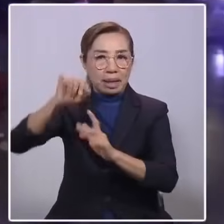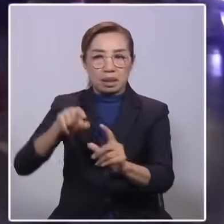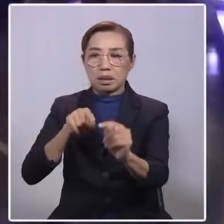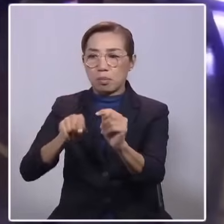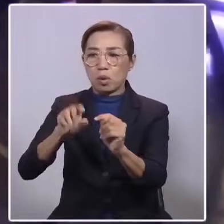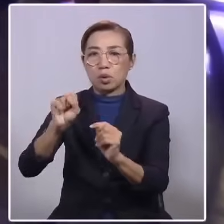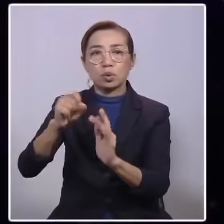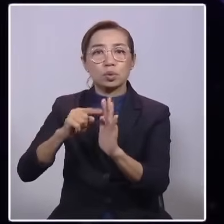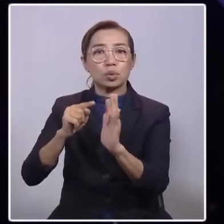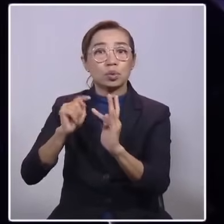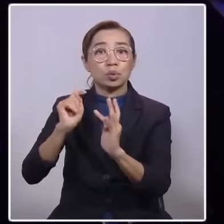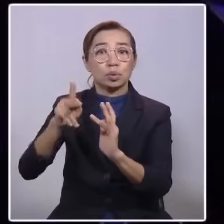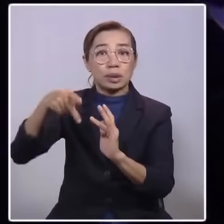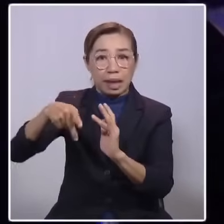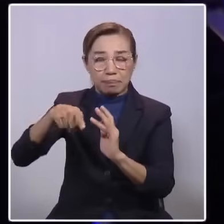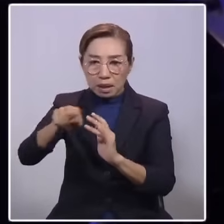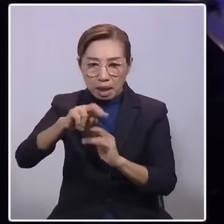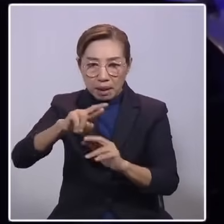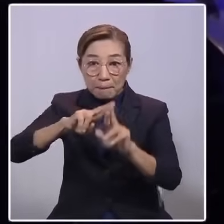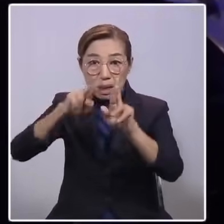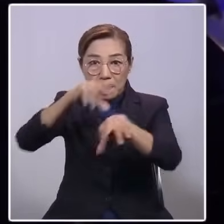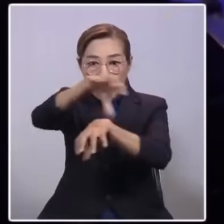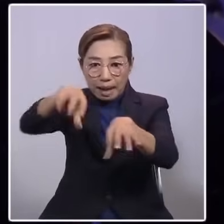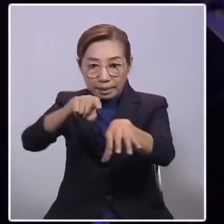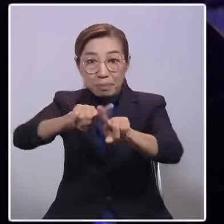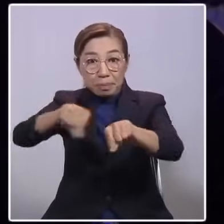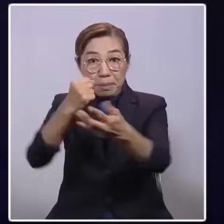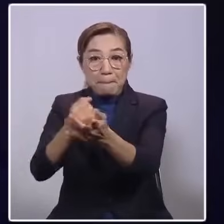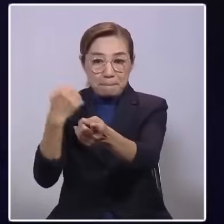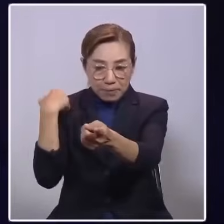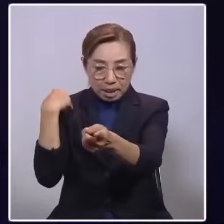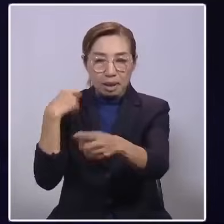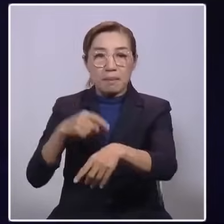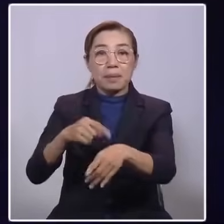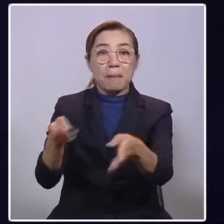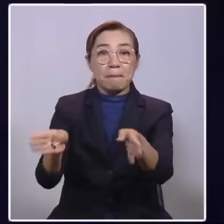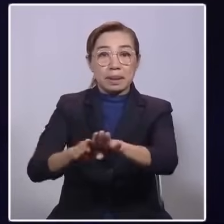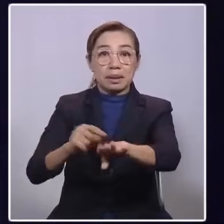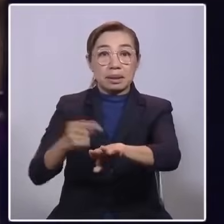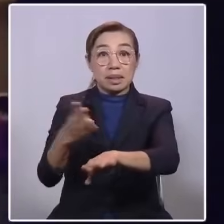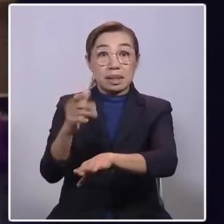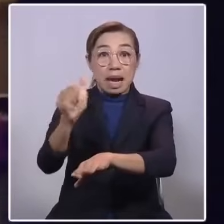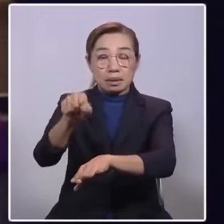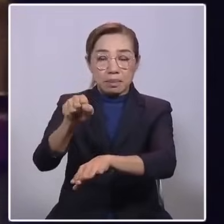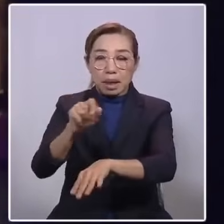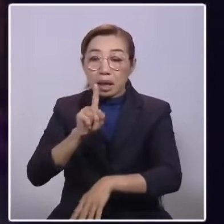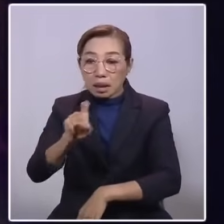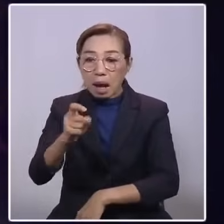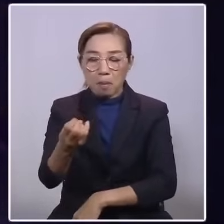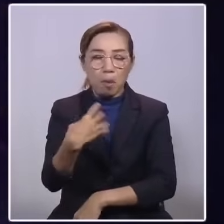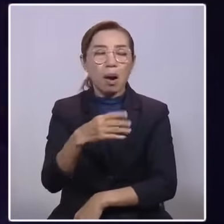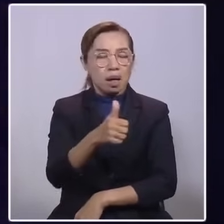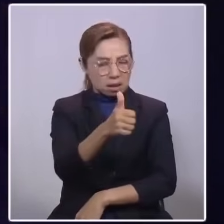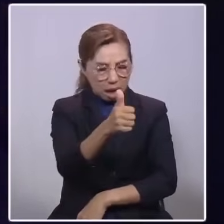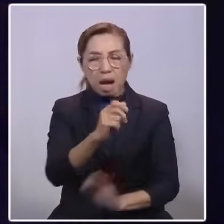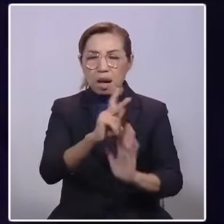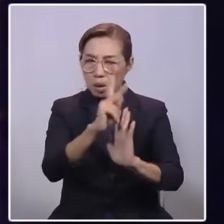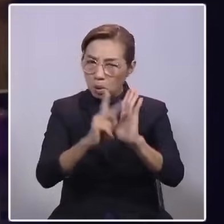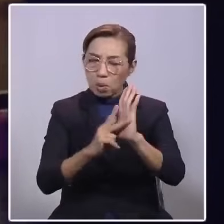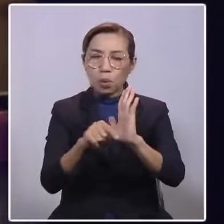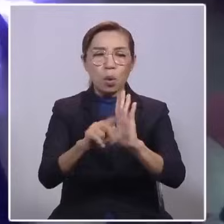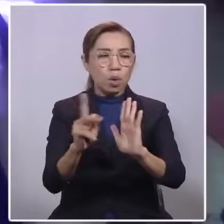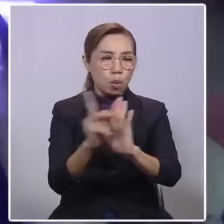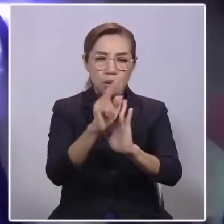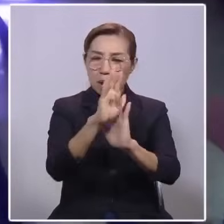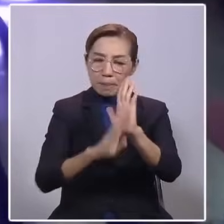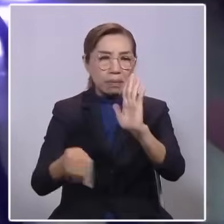ประกอบการที่สามารถเปิดได้ถึง 4:00นเนี่ยนะฮะเขาคก็ยืนยันนะครับว่าว่าทางร้านเนี่ยก็พร้อมที่จะปฏิบัติตามเงื่อนไขของทางราชการอย่าง